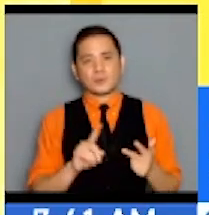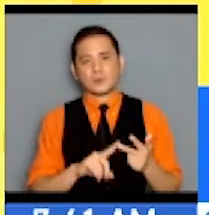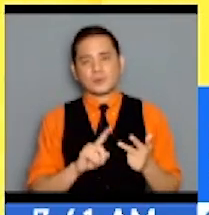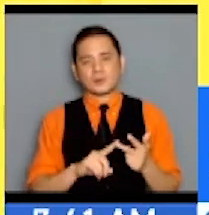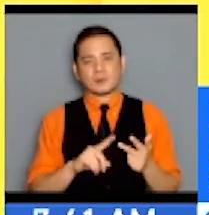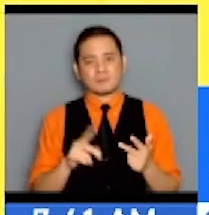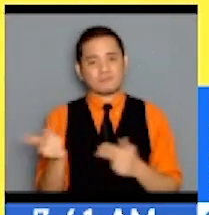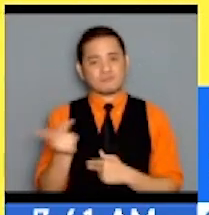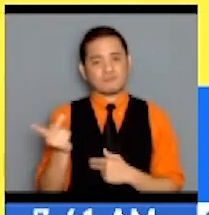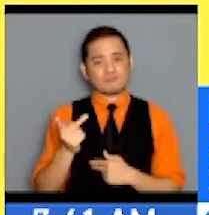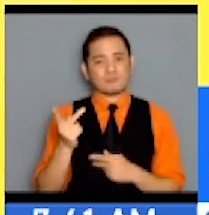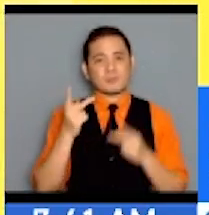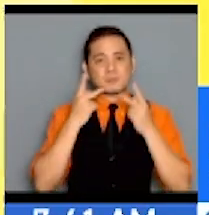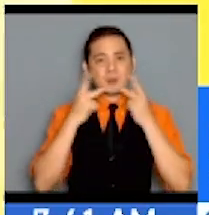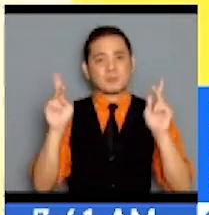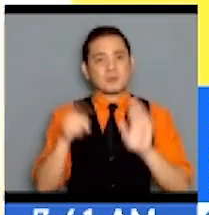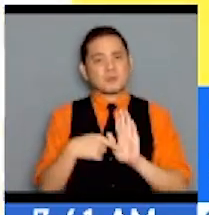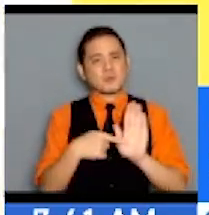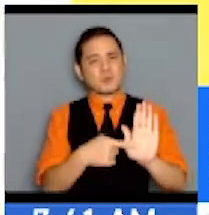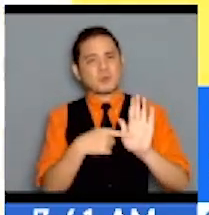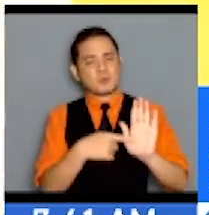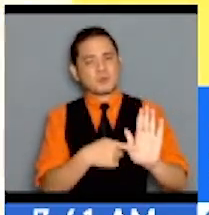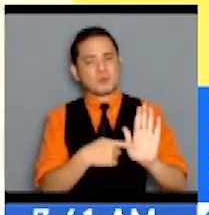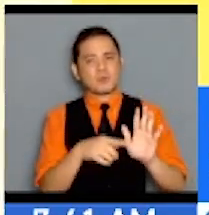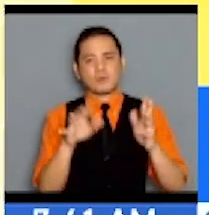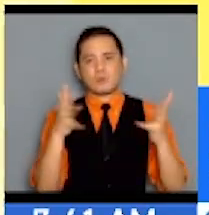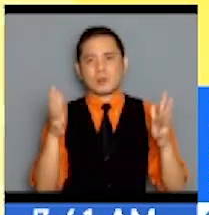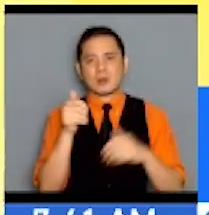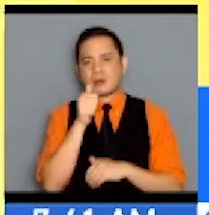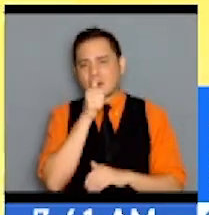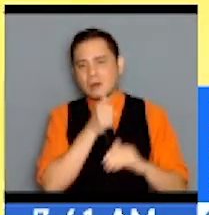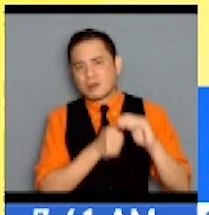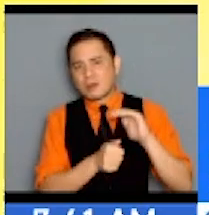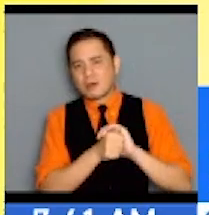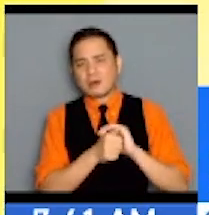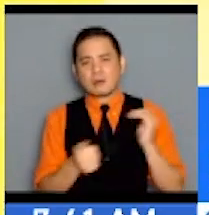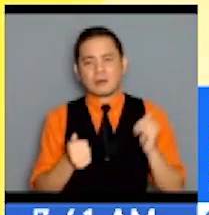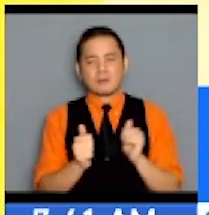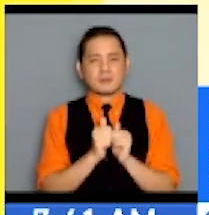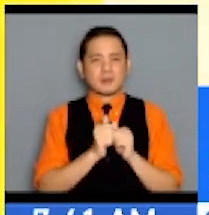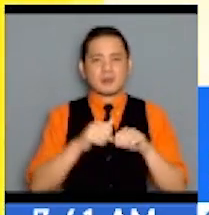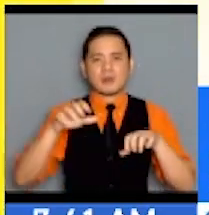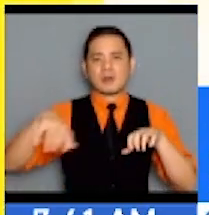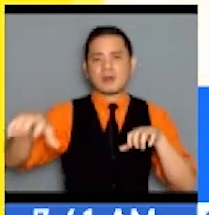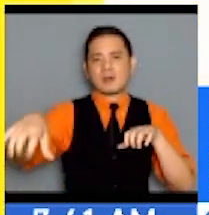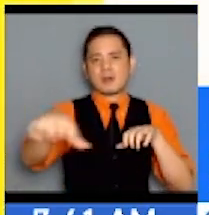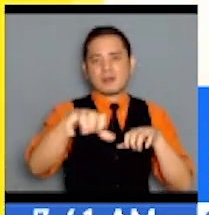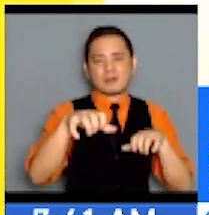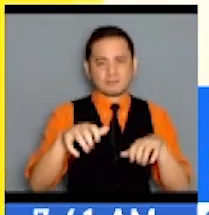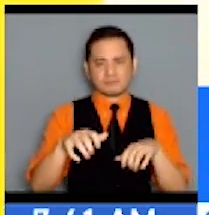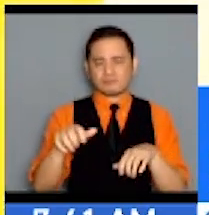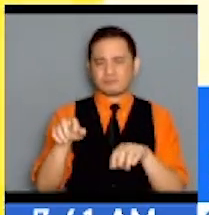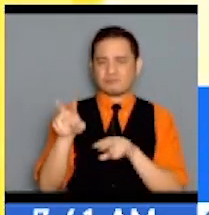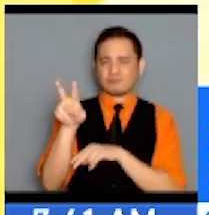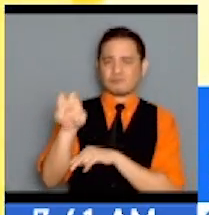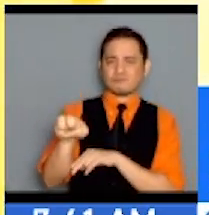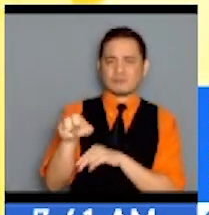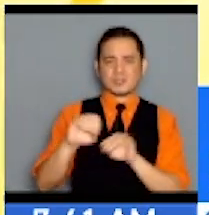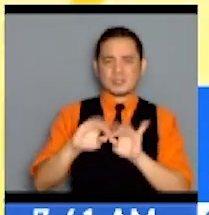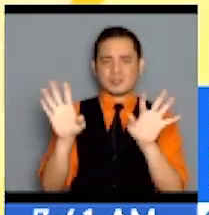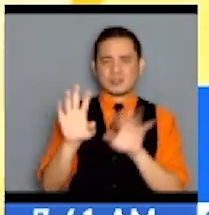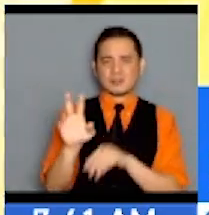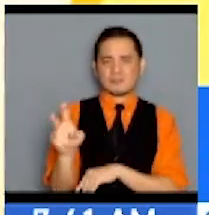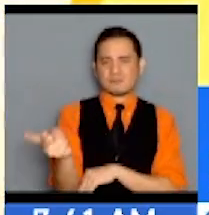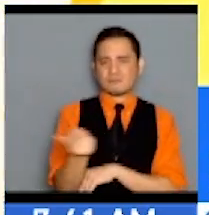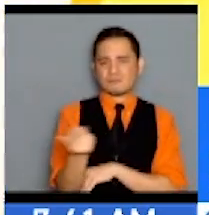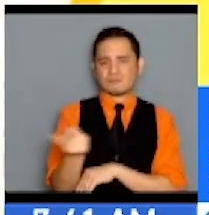alam ng mga walang sinisikreto, alam ng mga kapitbahay na parang silang Mister at Mrs. Eh itong mga to, ang mga times